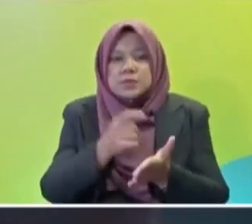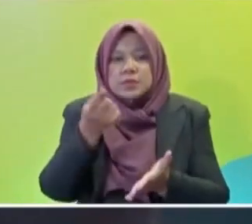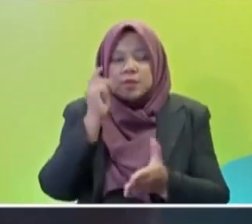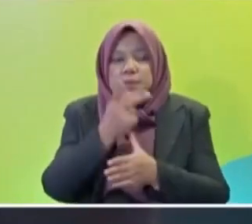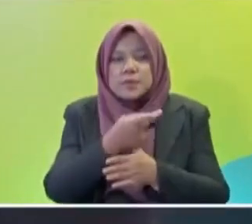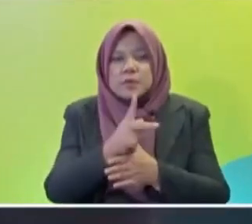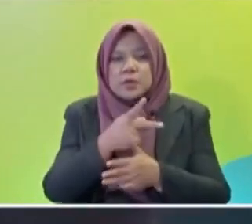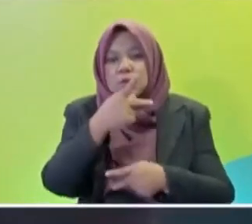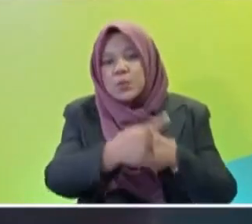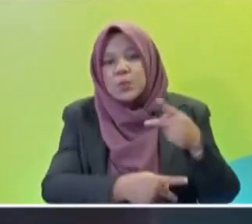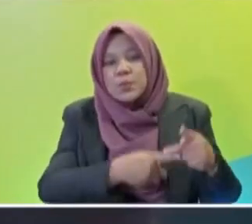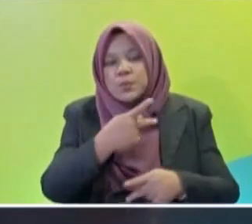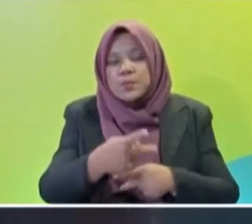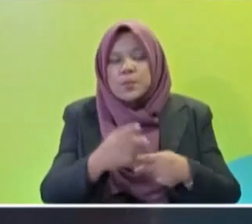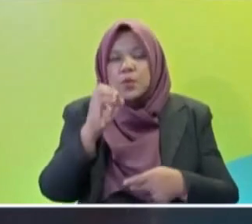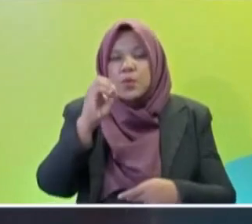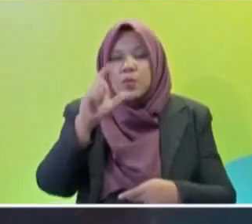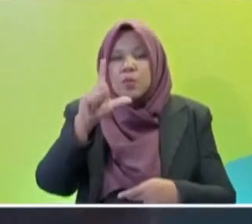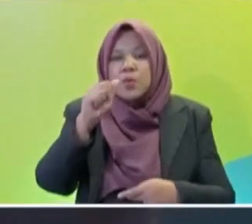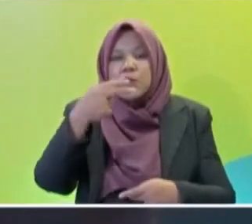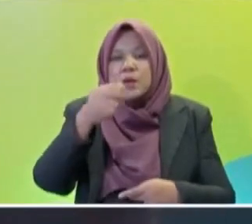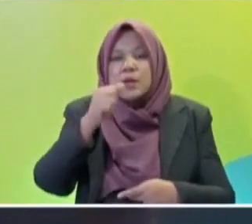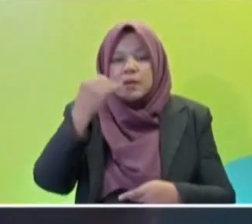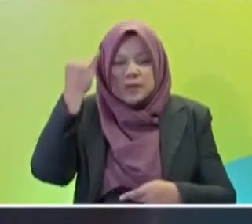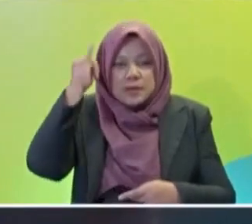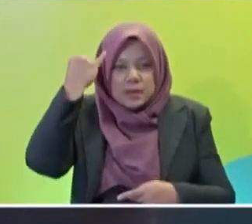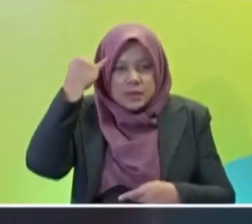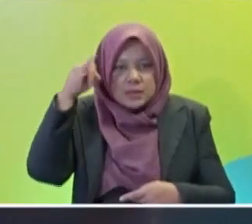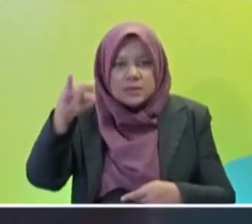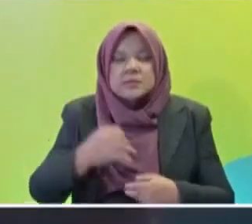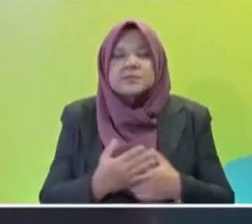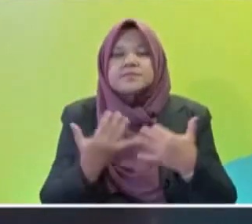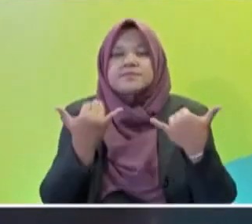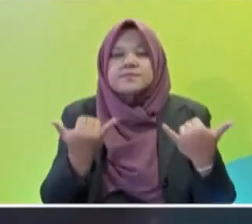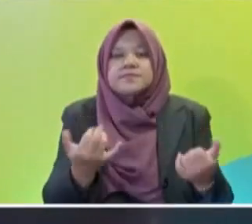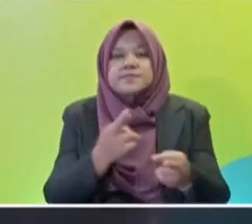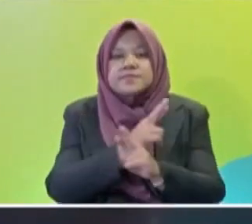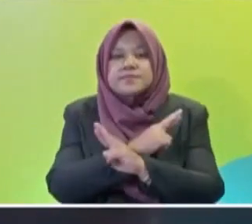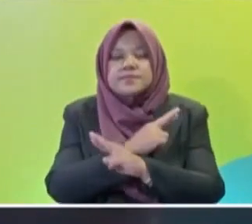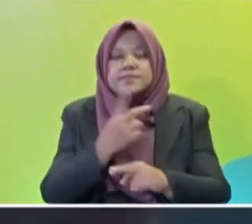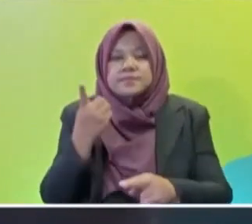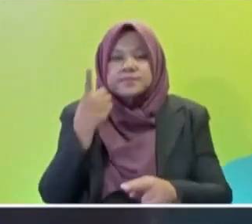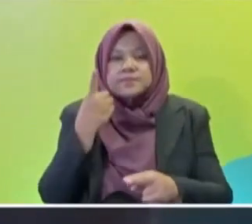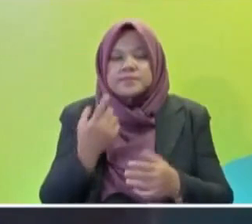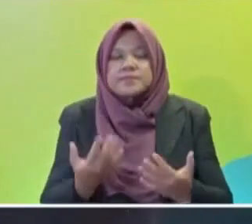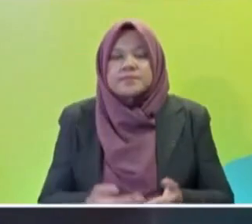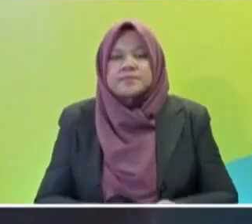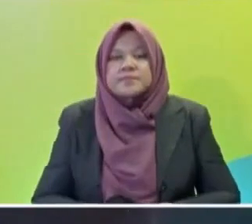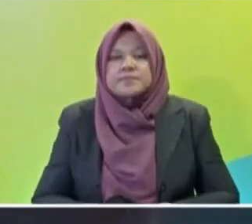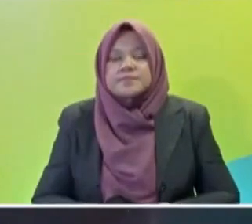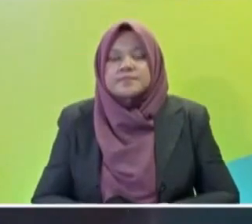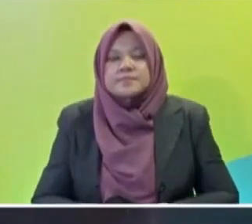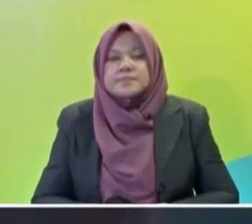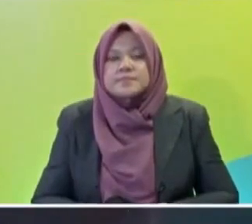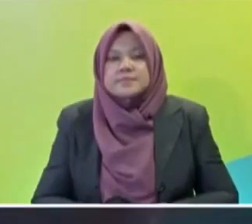proses pengolahan air tapi sebelum kita teruskan kita akan melihat Sebentar jadi jangan kemana-mana kembali lagi ke slot